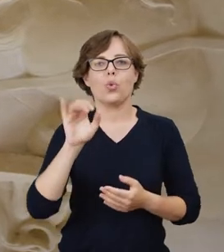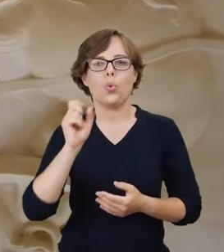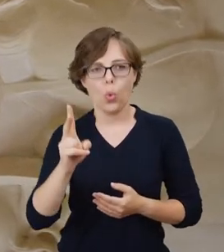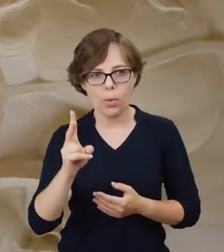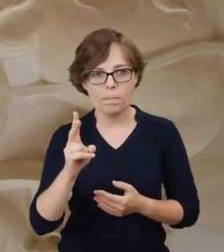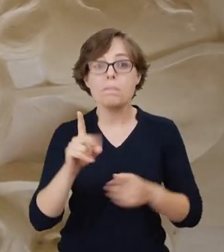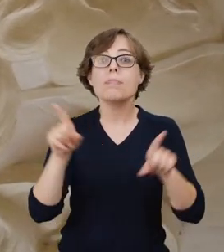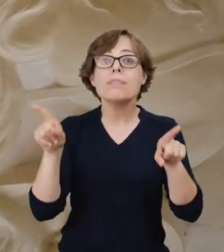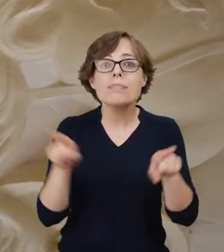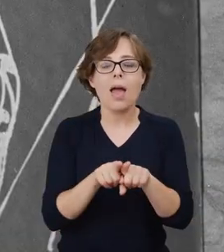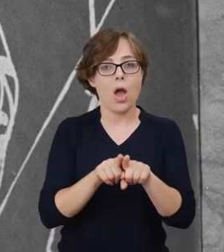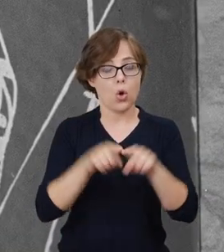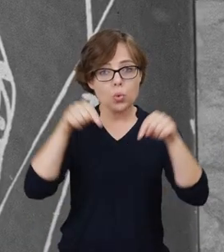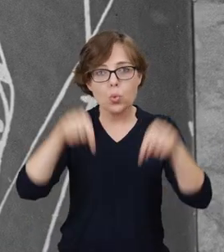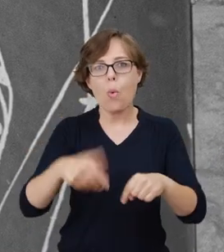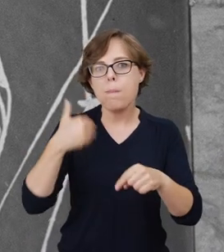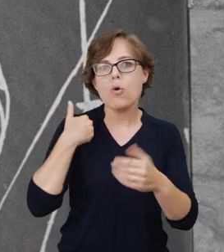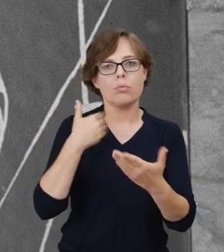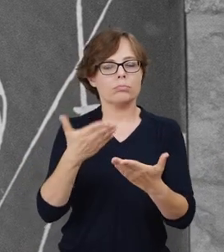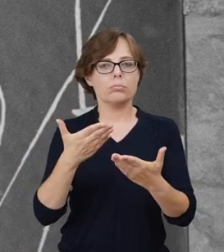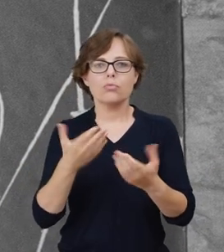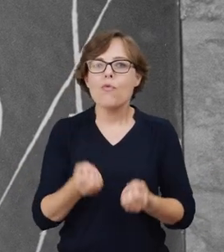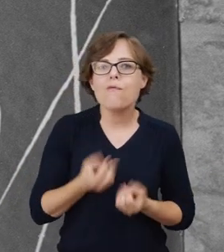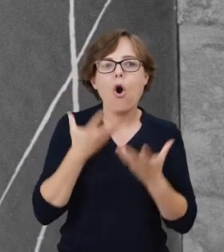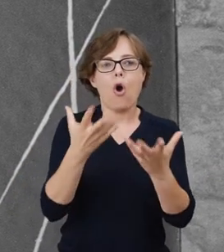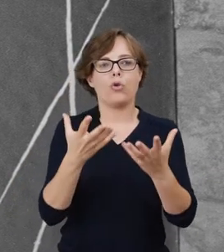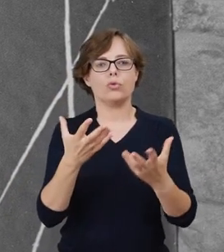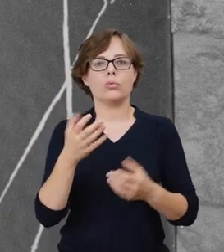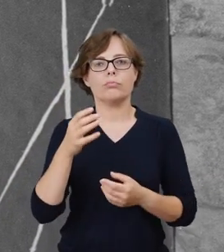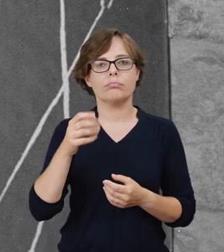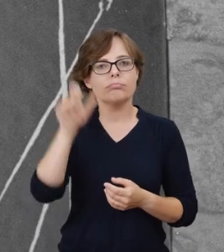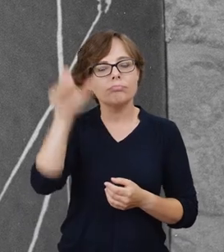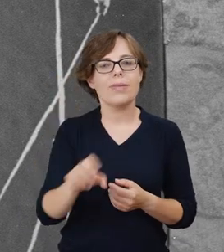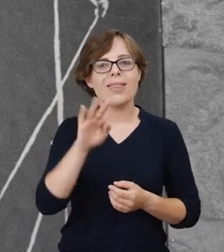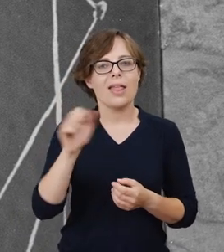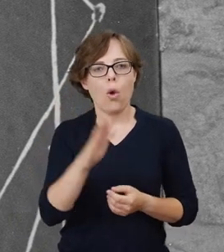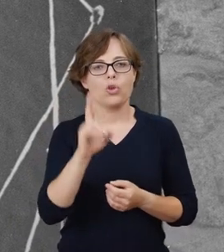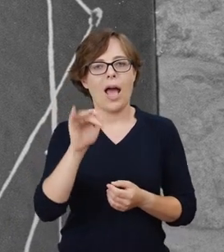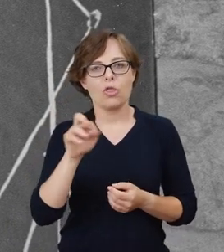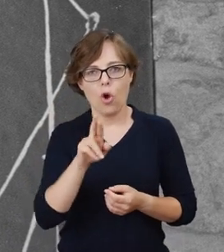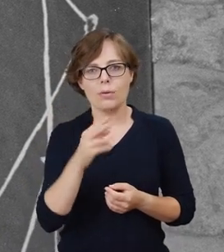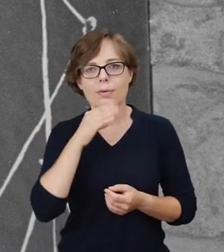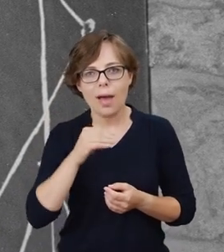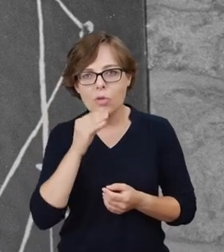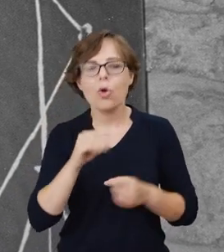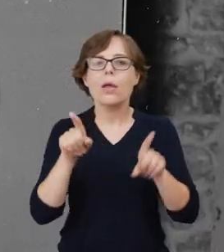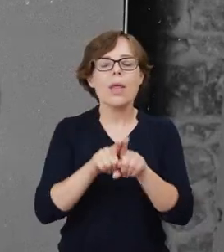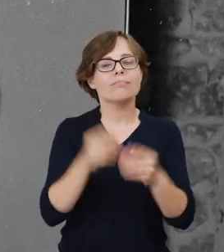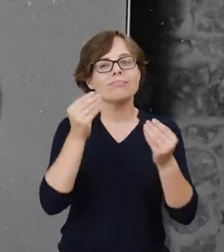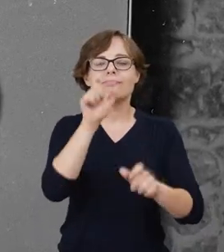także tutaj tworzył Tadeusz Kantor i wybitni artyści krakowskiej awangardy w drugiej połowie